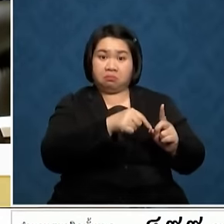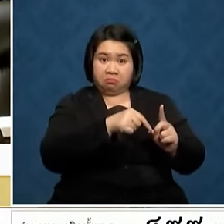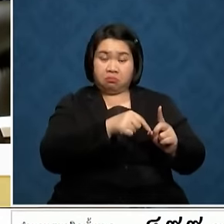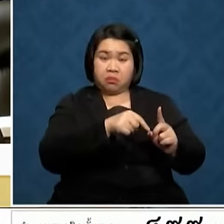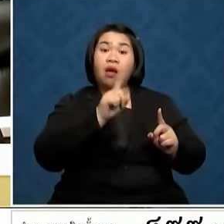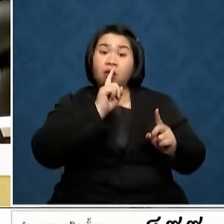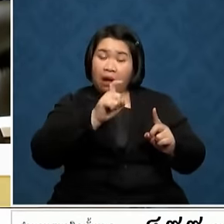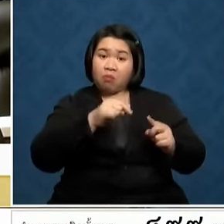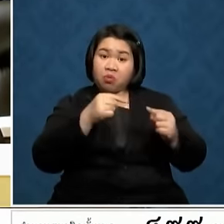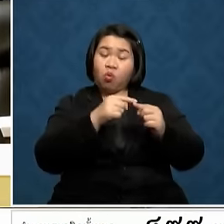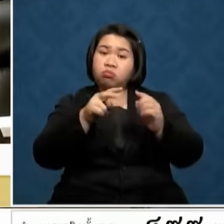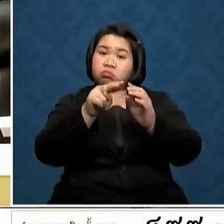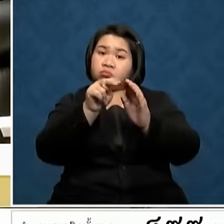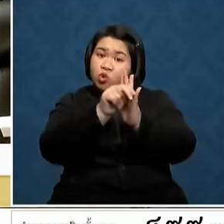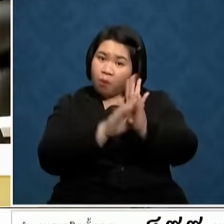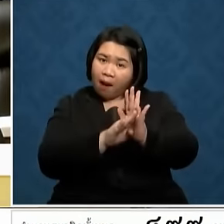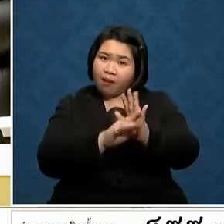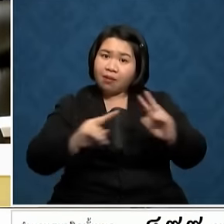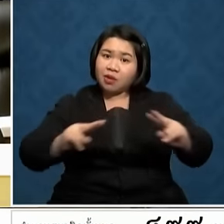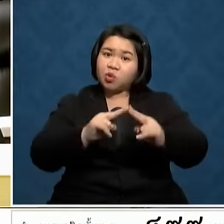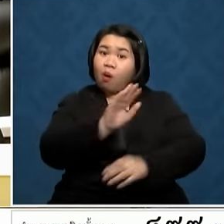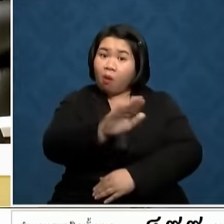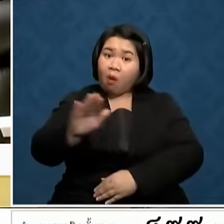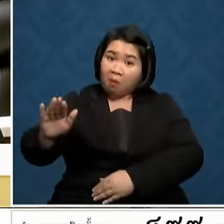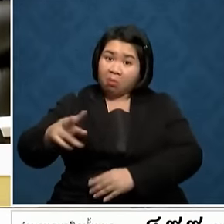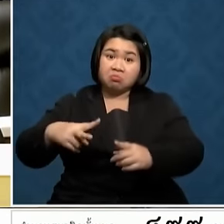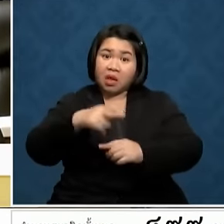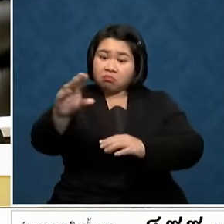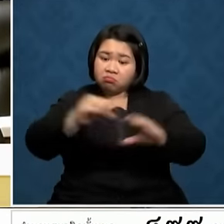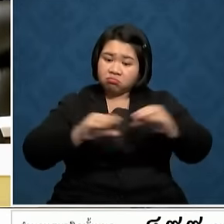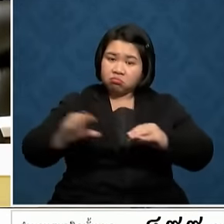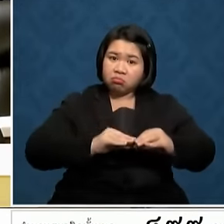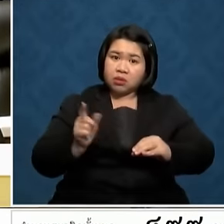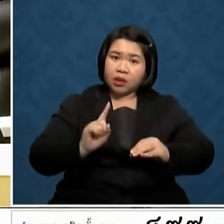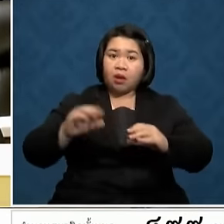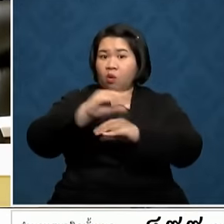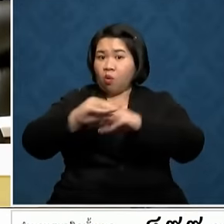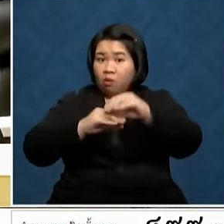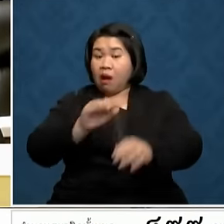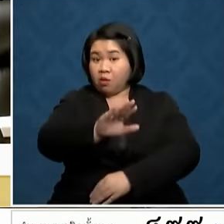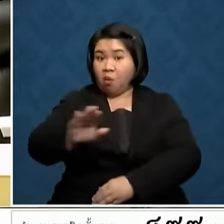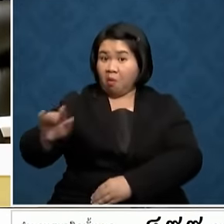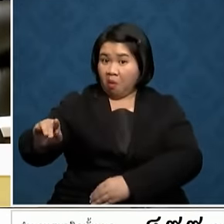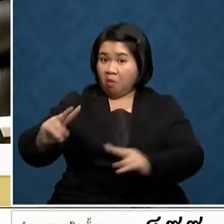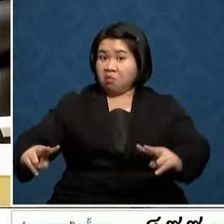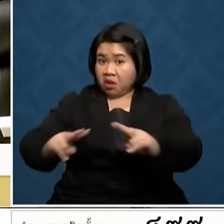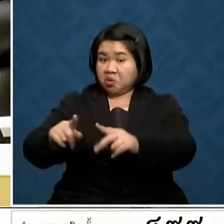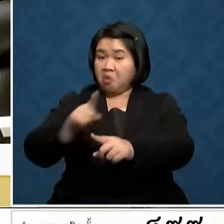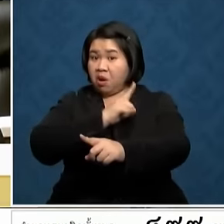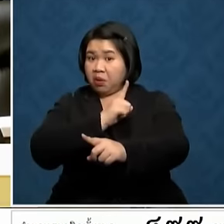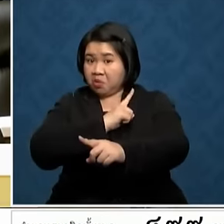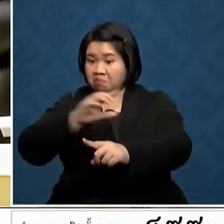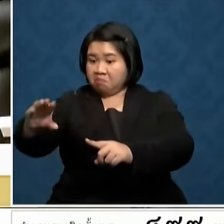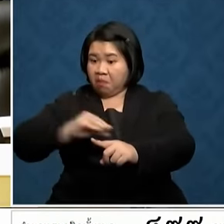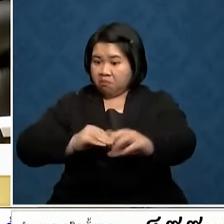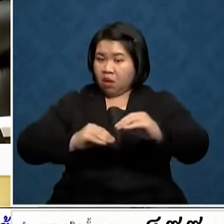ดงบ questionnaireโายฮืดทงของพกท่านจะไมเป็นการตัดงบโงการที่สำคัญสำหรับกระสwedงที่ทานมีรัคนตรี